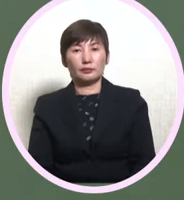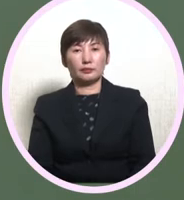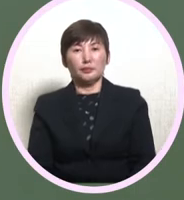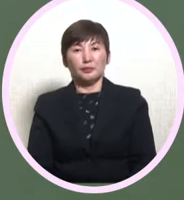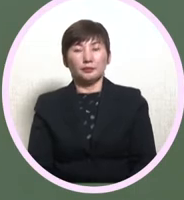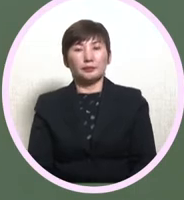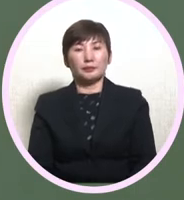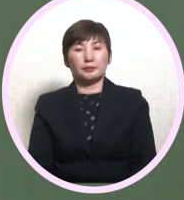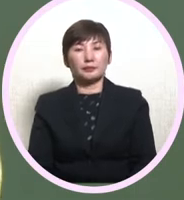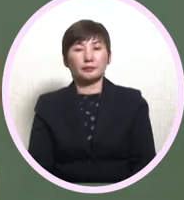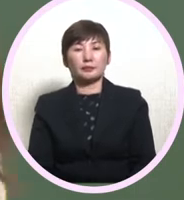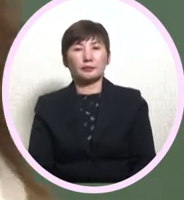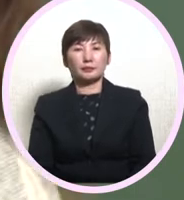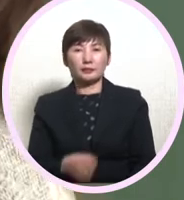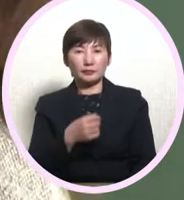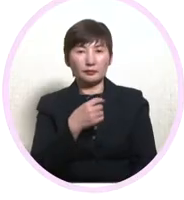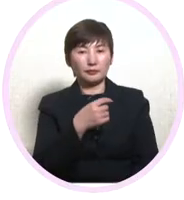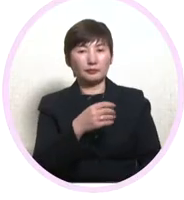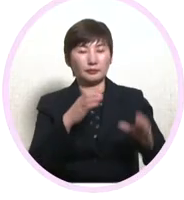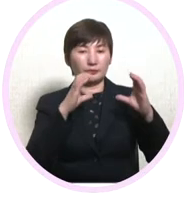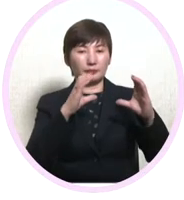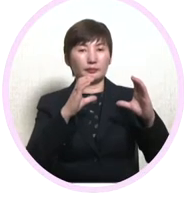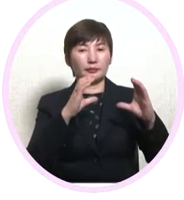1 гэсэн координаттай 1 цэг авлаа. За